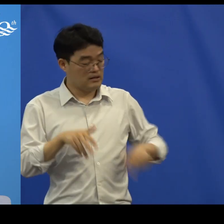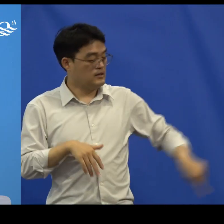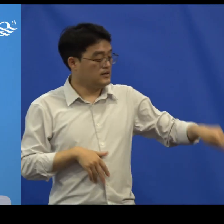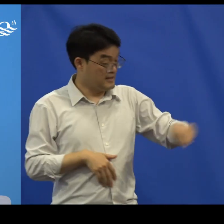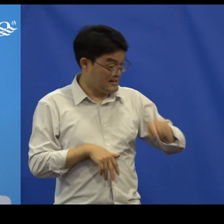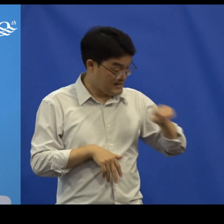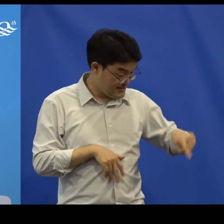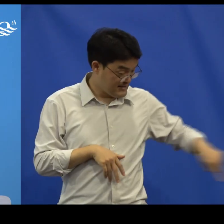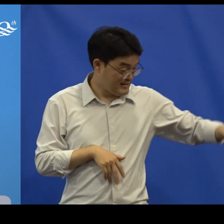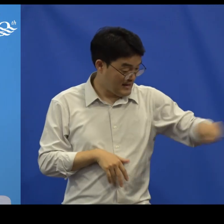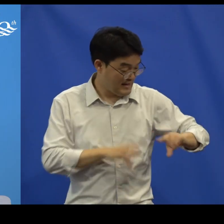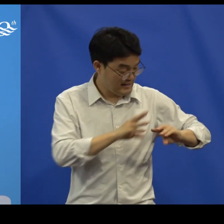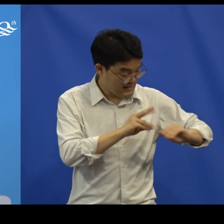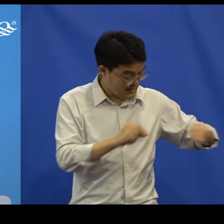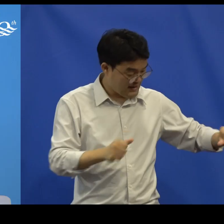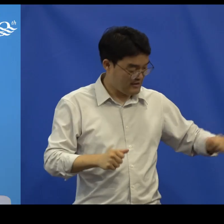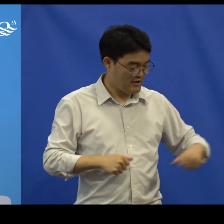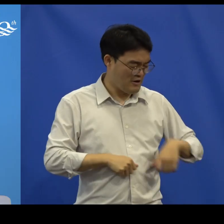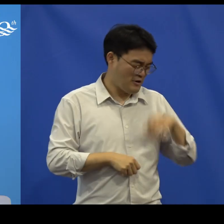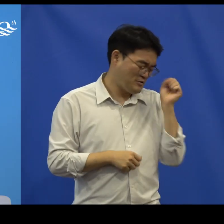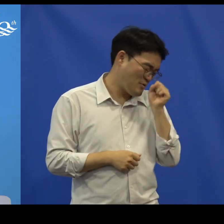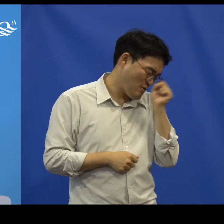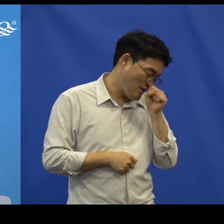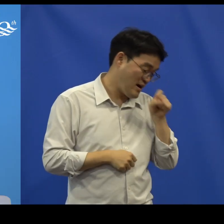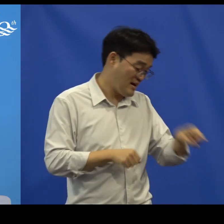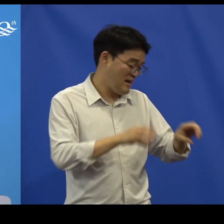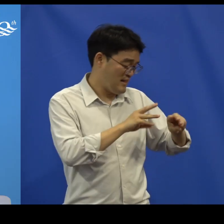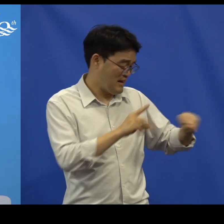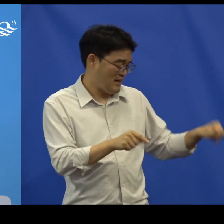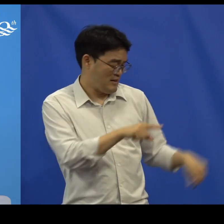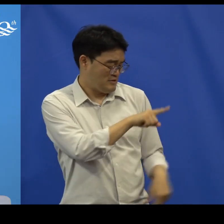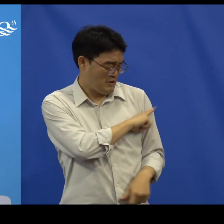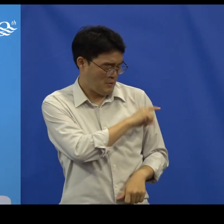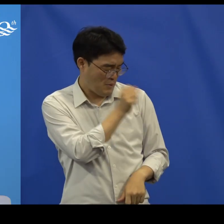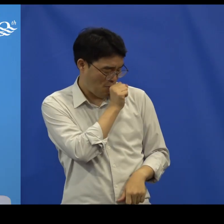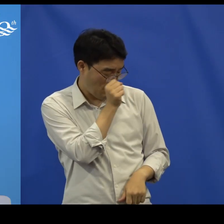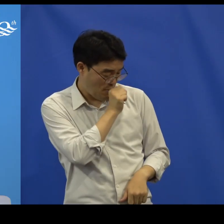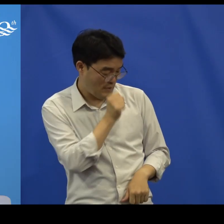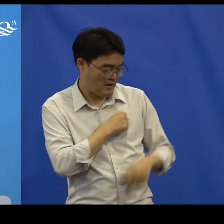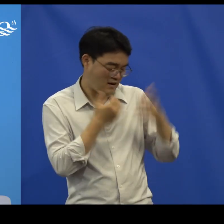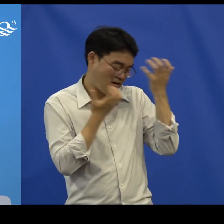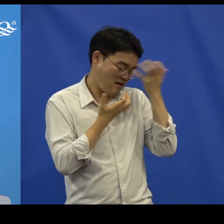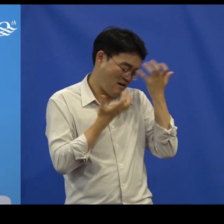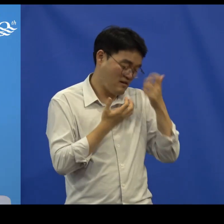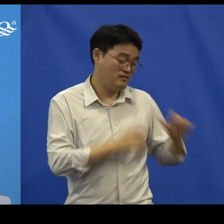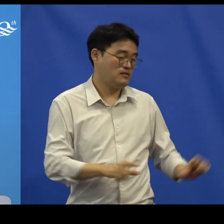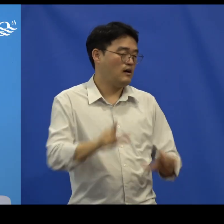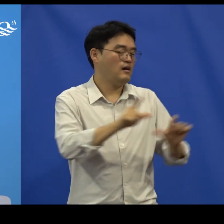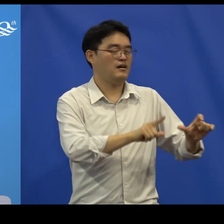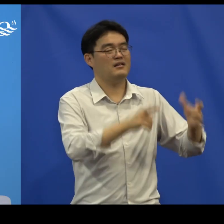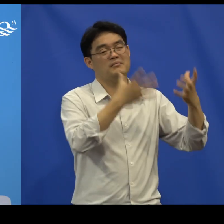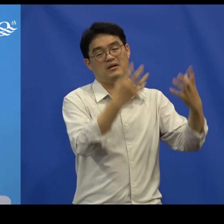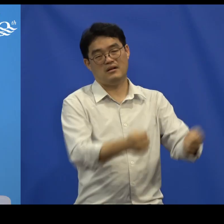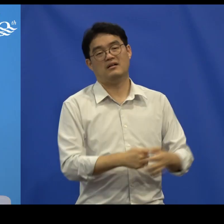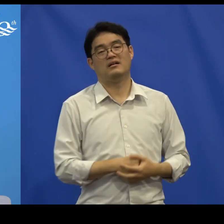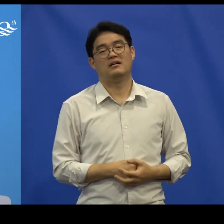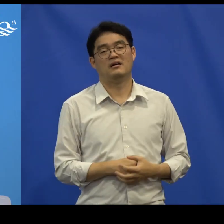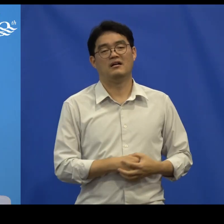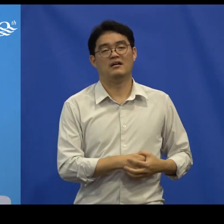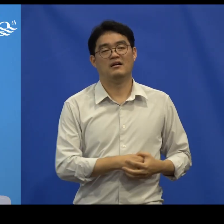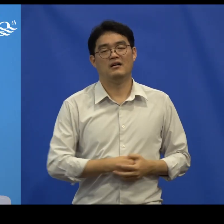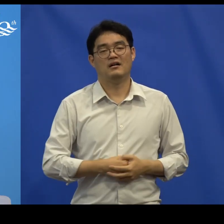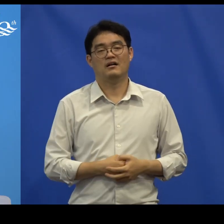주님이 다시 오심을 염두에 두지 않고 있을지도 몰라요. 그래서 저희 교회도 사실 검소하게 지은 겁니다. 덩치는